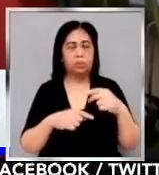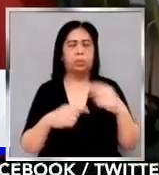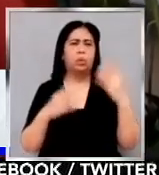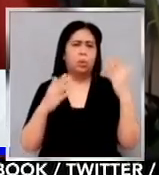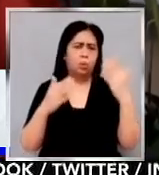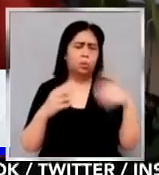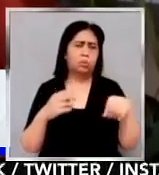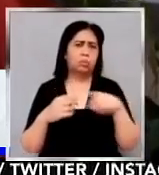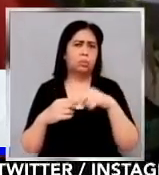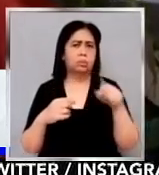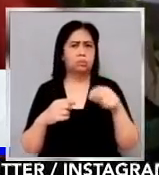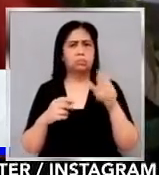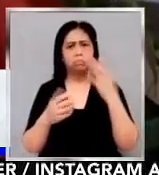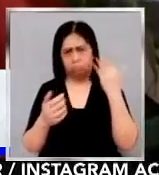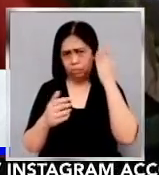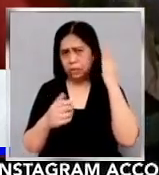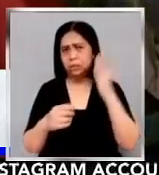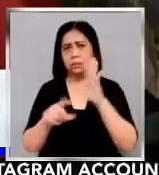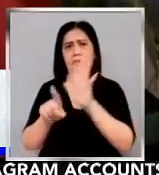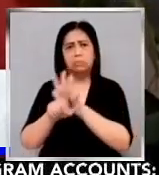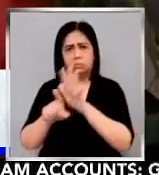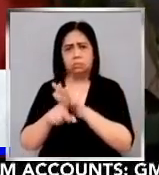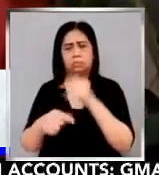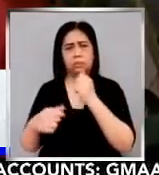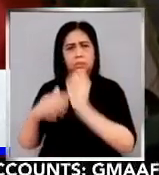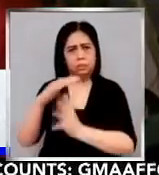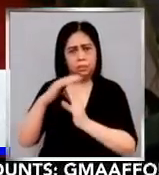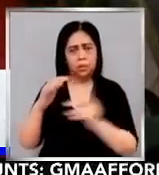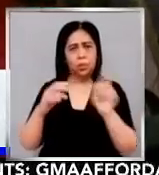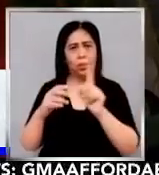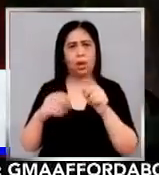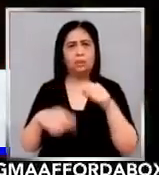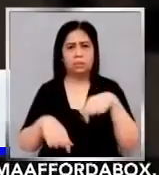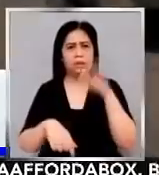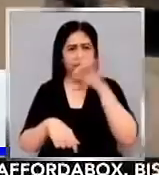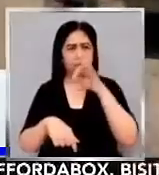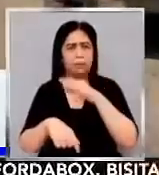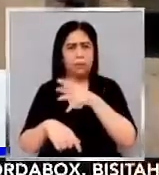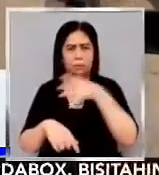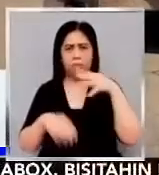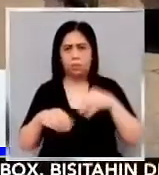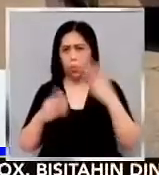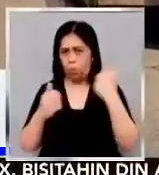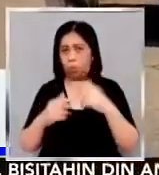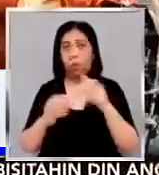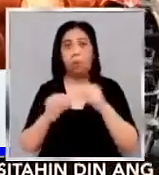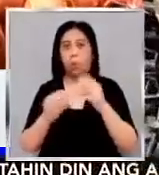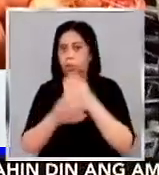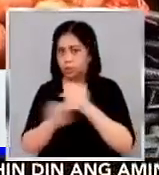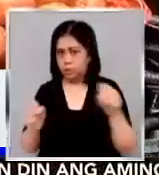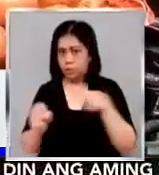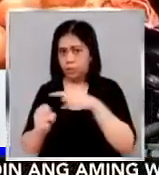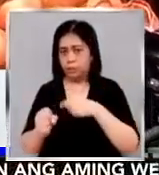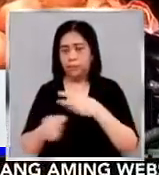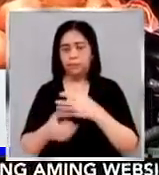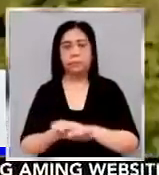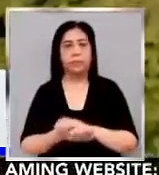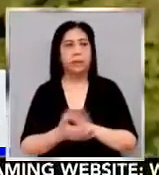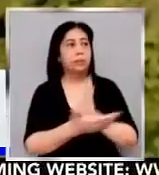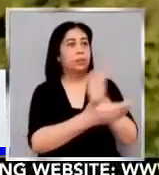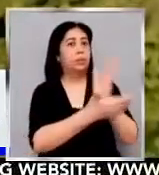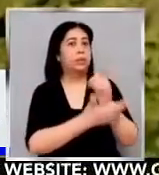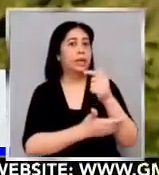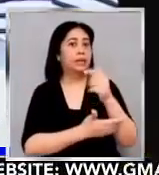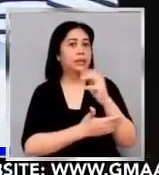tangkilikin natin ay yung local na produce natin kasi ano naman siya At least mas safe. Nagpunta ang GMA News sa bagsakan ng gulay